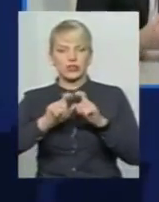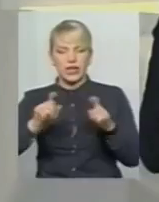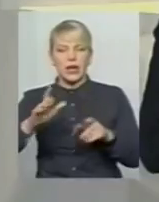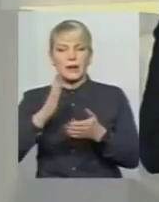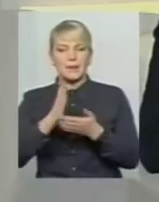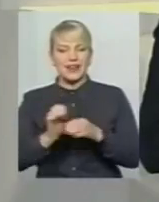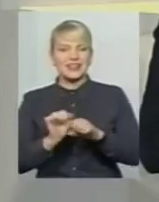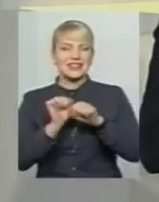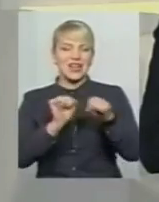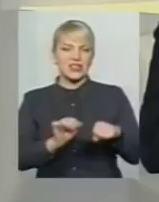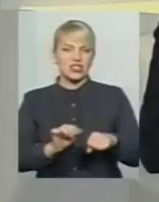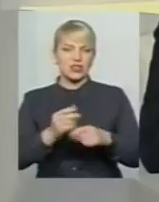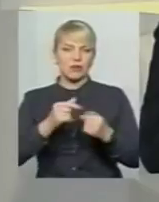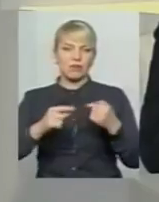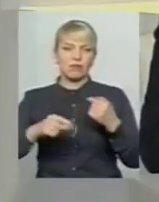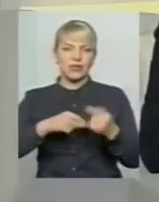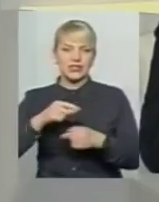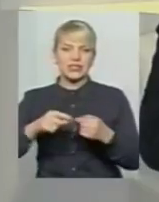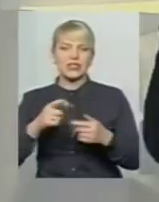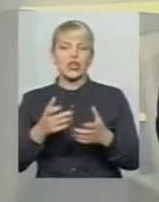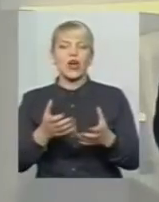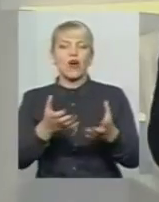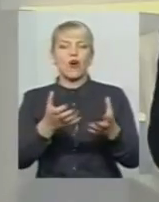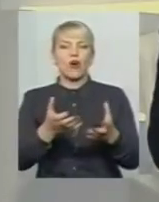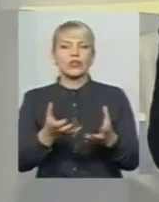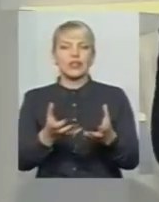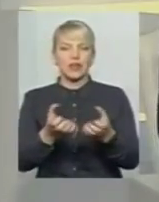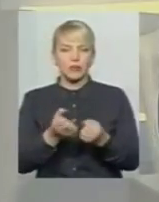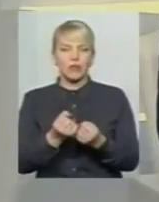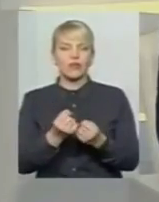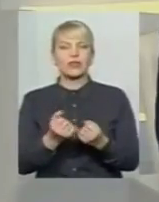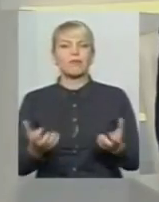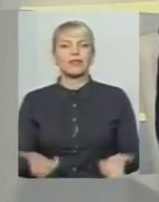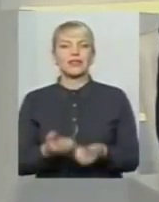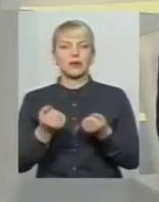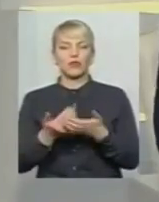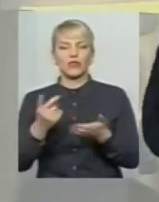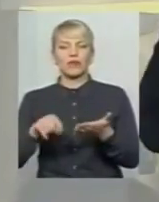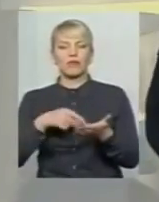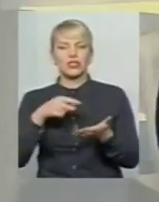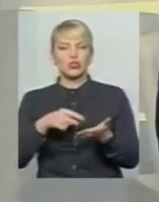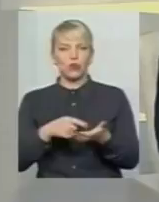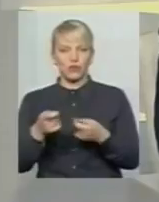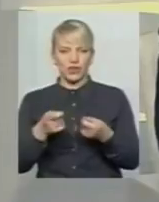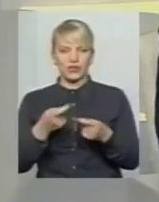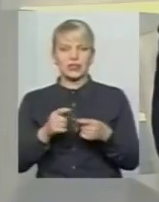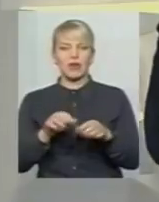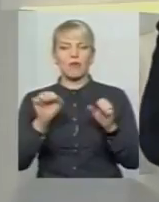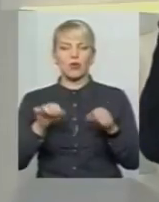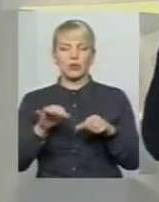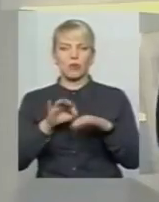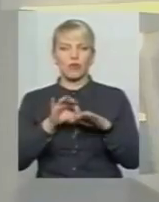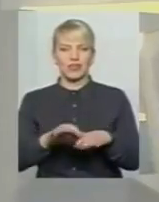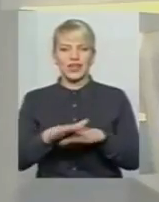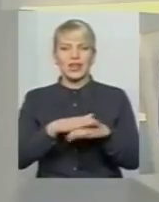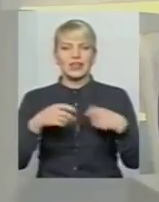ну і отримувати підтримку з боку міської влади, про яку я так само їм, власне, розповів. Це можливість проведення ярмарок, це купуй Хмельницьке за